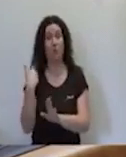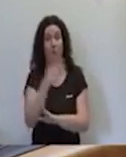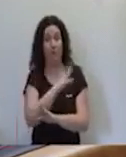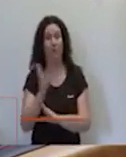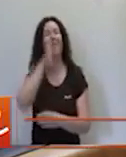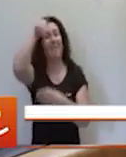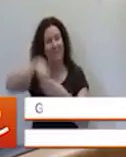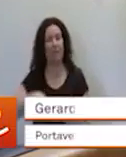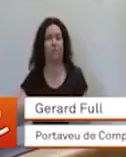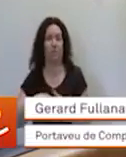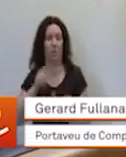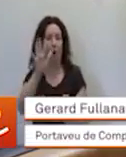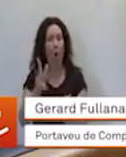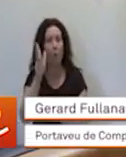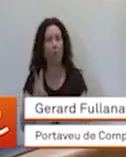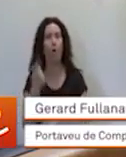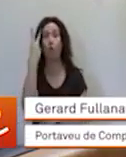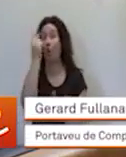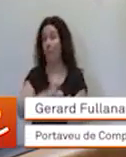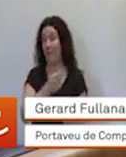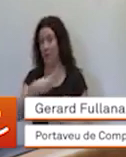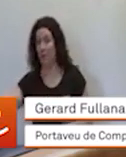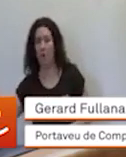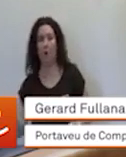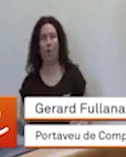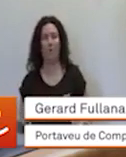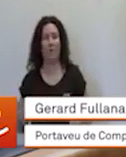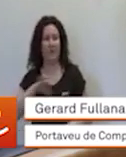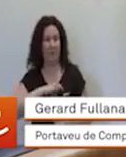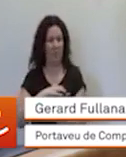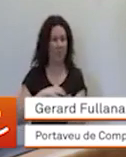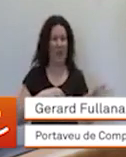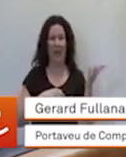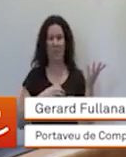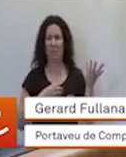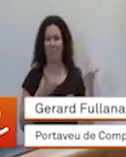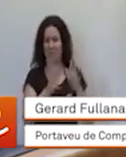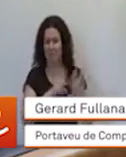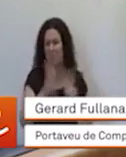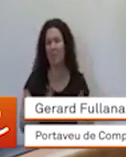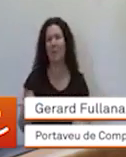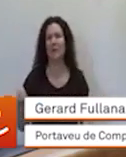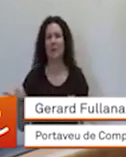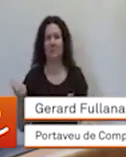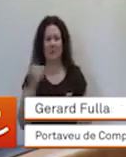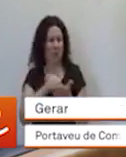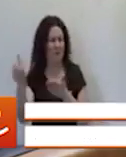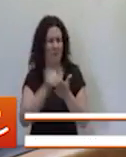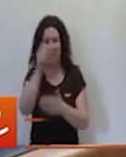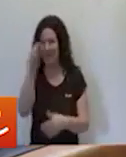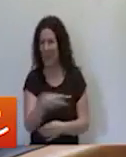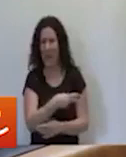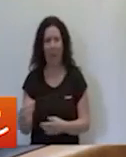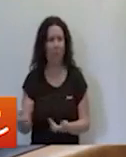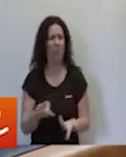casos de corrupció, un d'ells en presó, dotzenes de diputats, milions i milions d'euros implicats. En definitiva, han deixat un territori